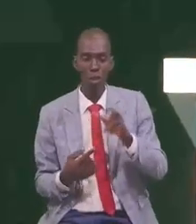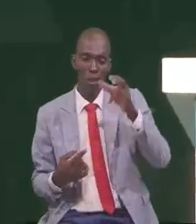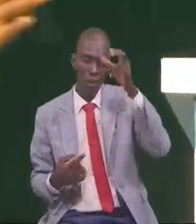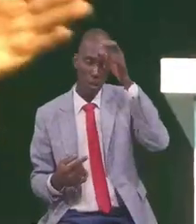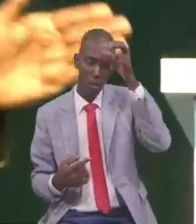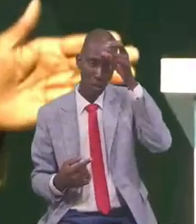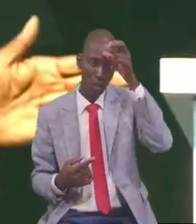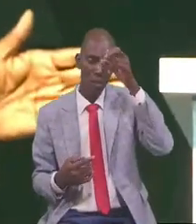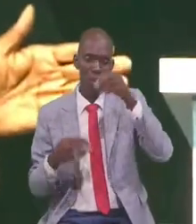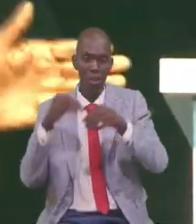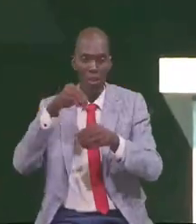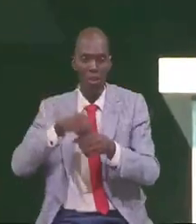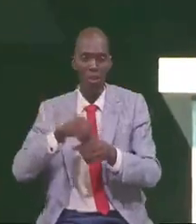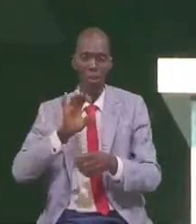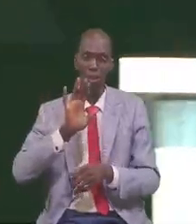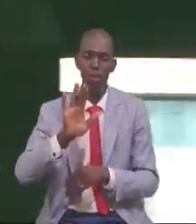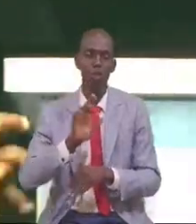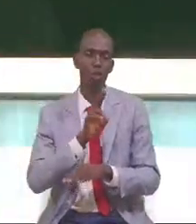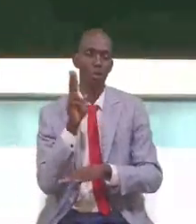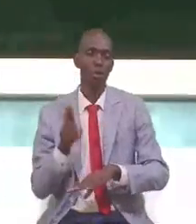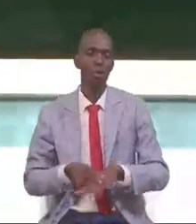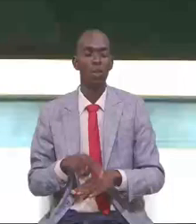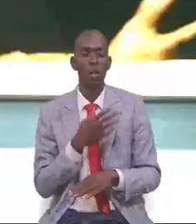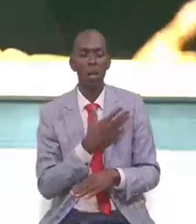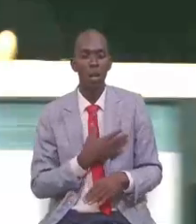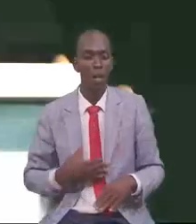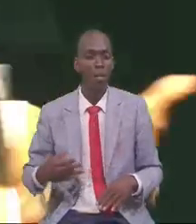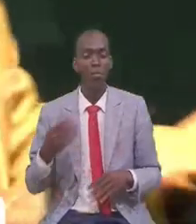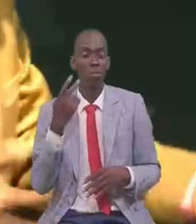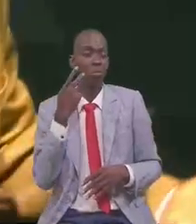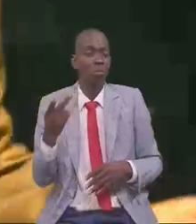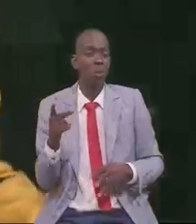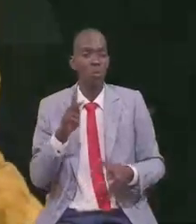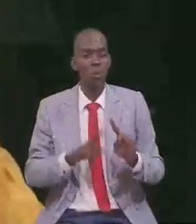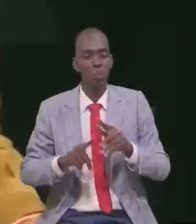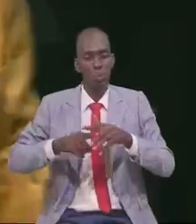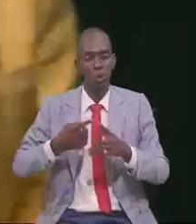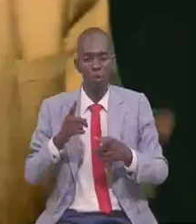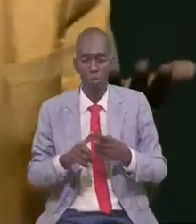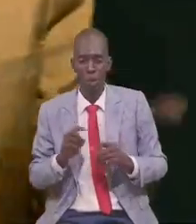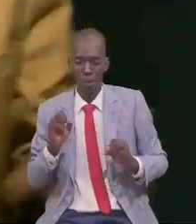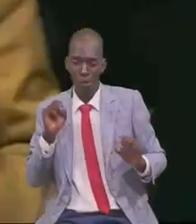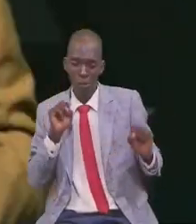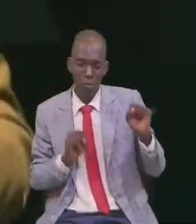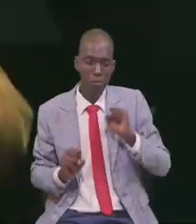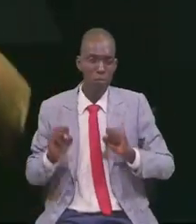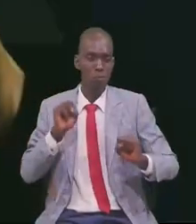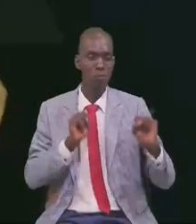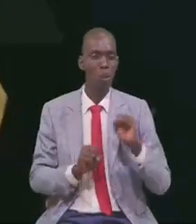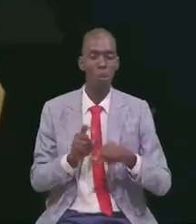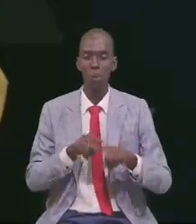nature de Satan en toi. Et finalement, les gens luttent, essaient, mais ils n'arrivent pas à se